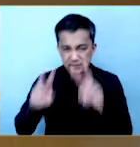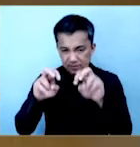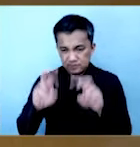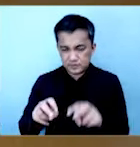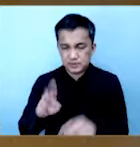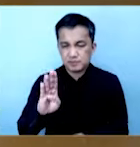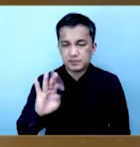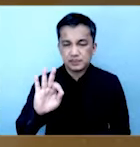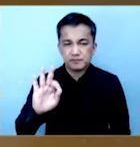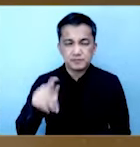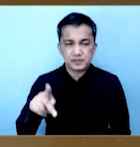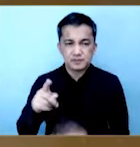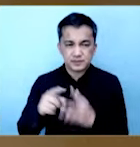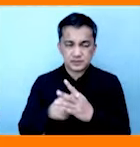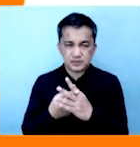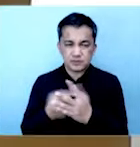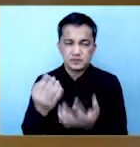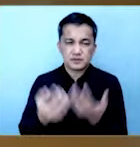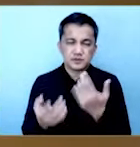Protection ang pinagbula ng apoy.